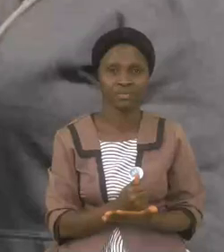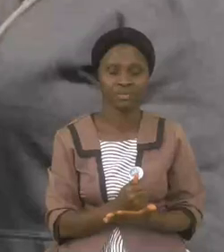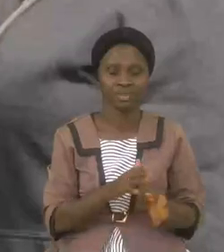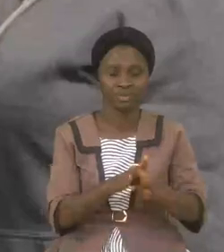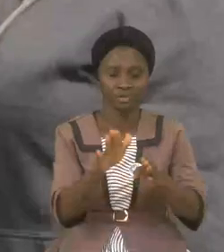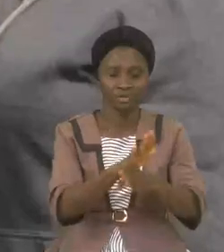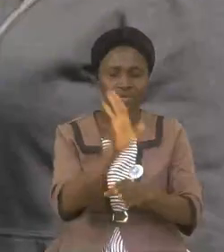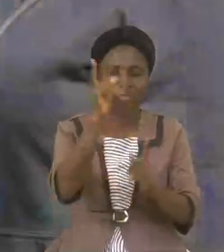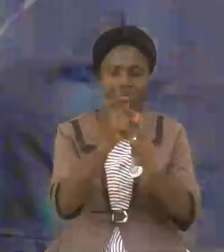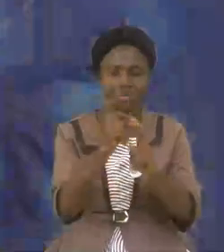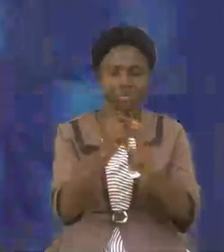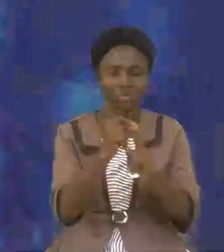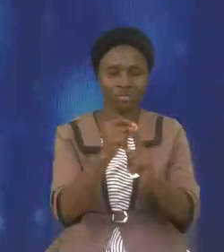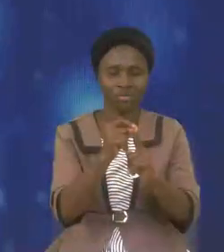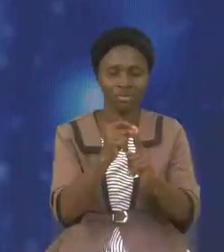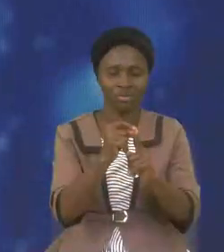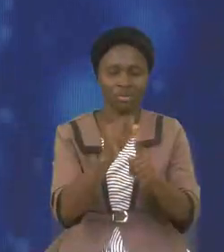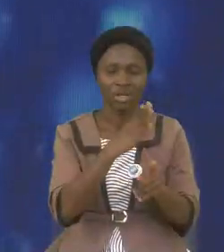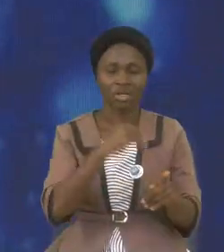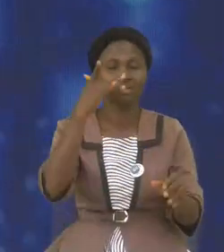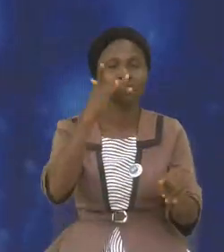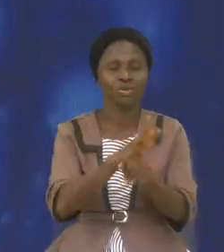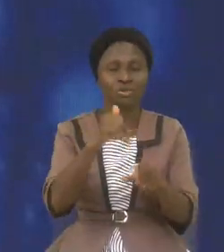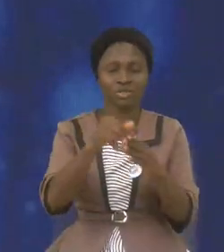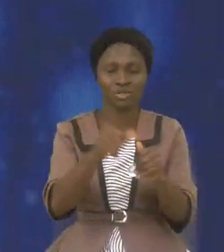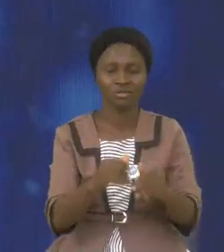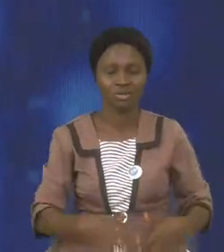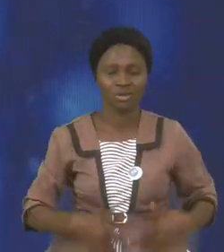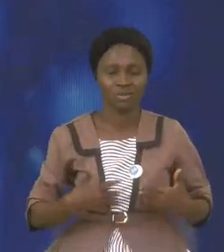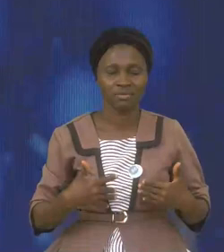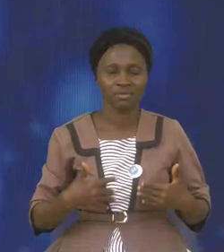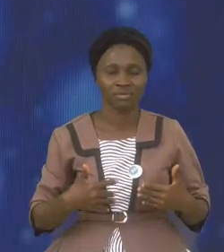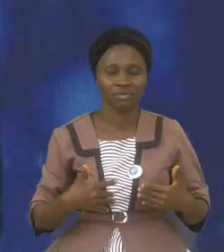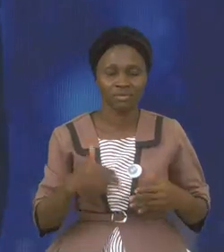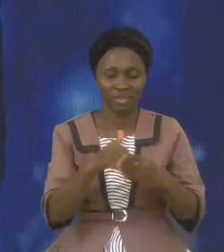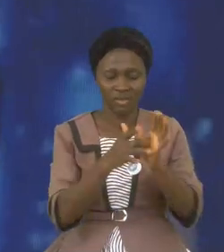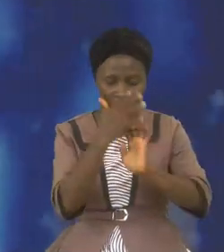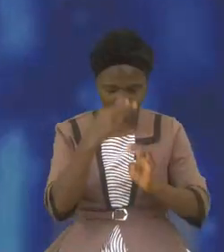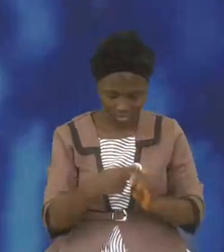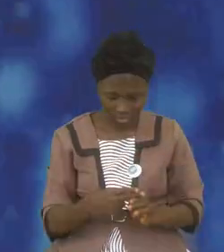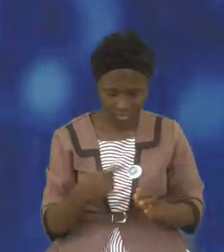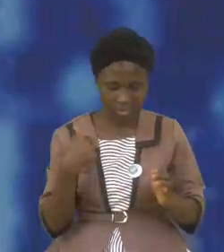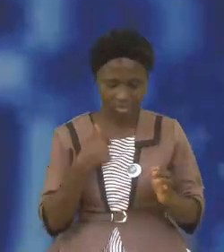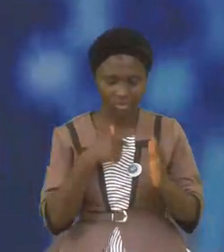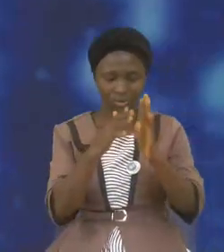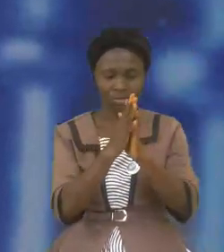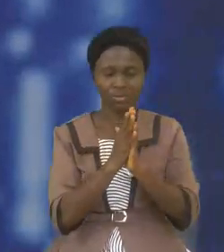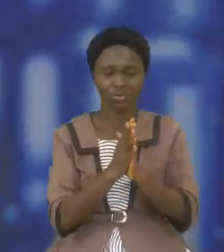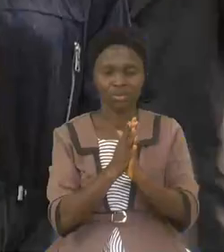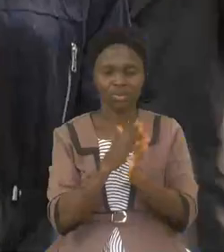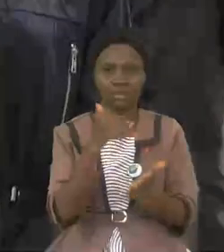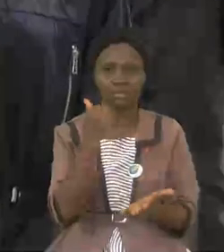Jésus-Christ. Accomplis ta parole et tes promesses dans chaque vie. Au nom